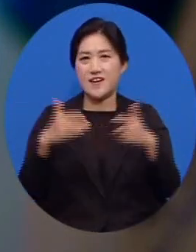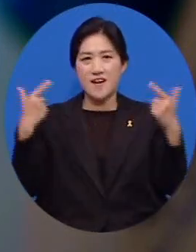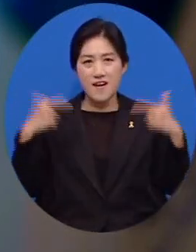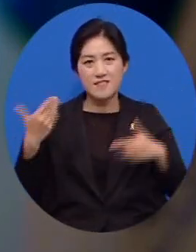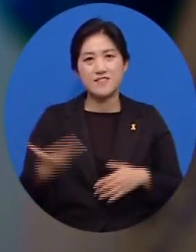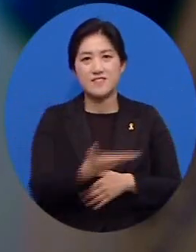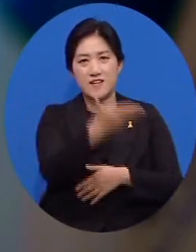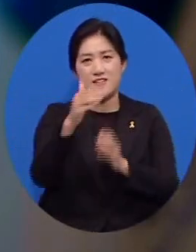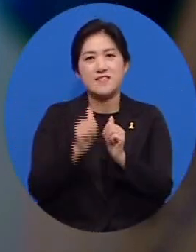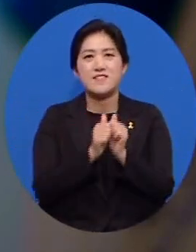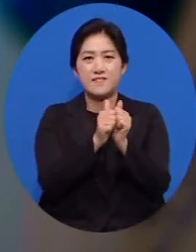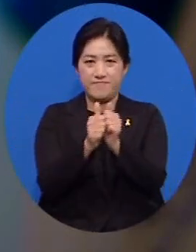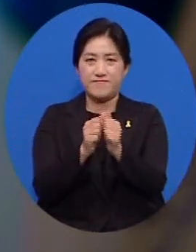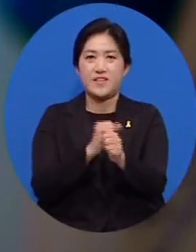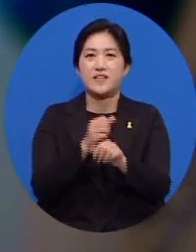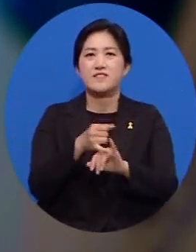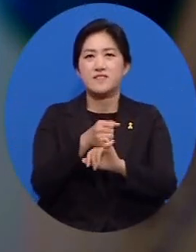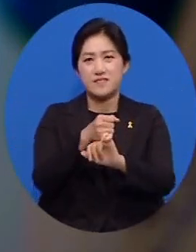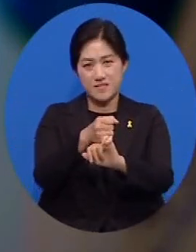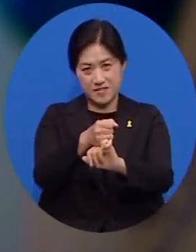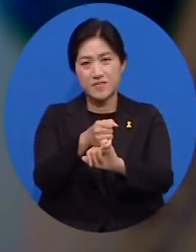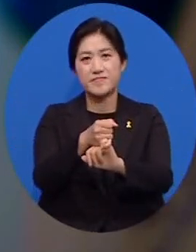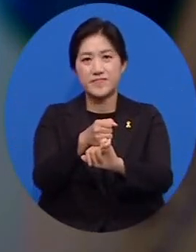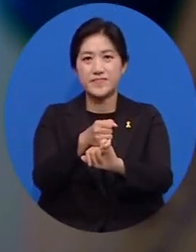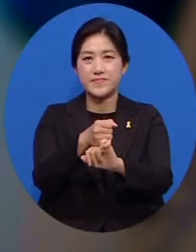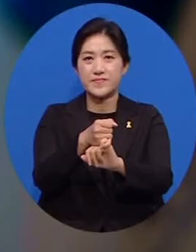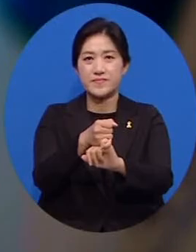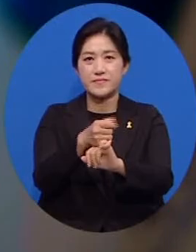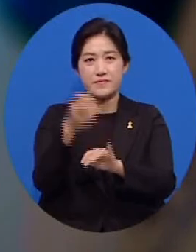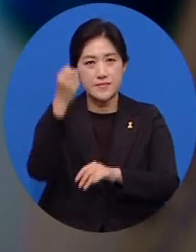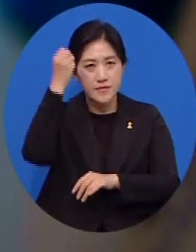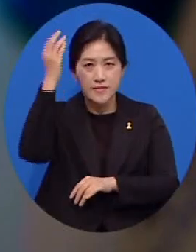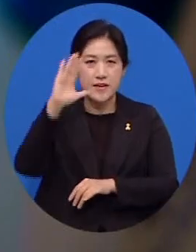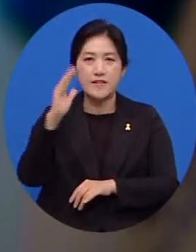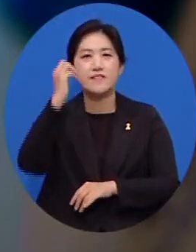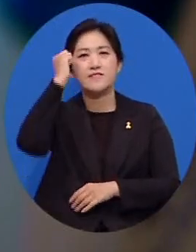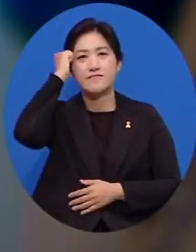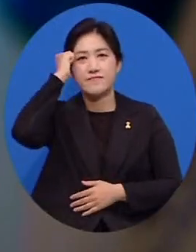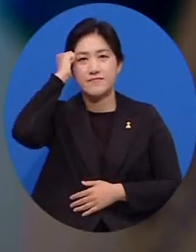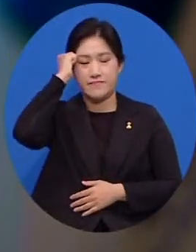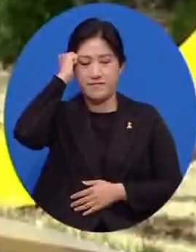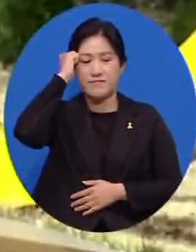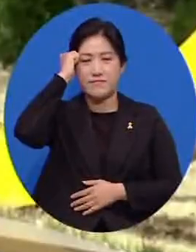여러분과 함께 하겠습니다. 잊지 않겠습니다.